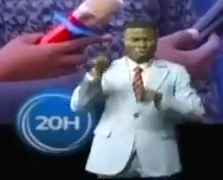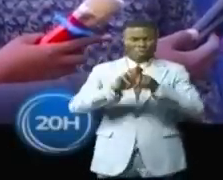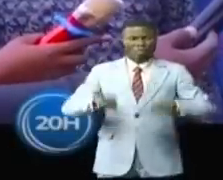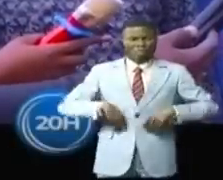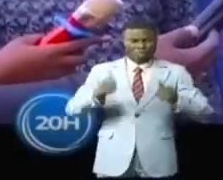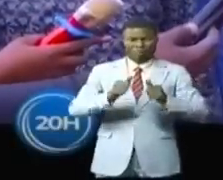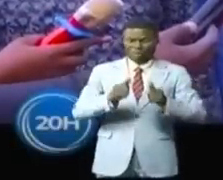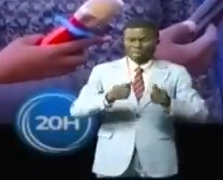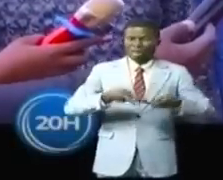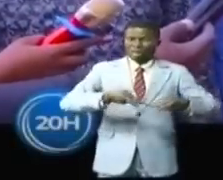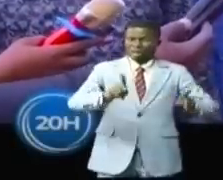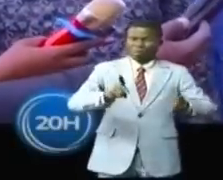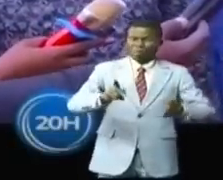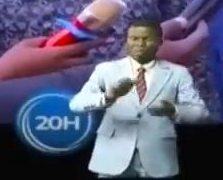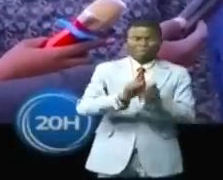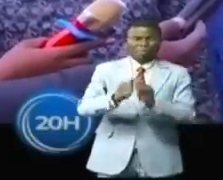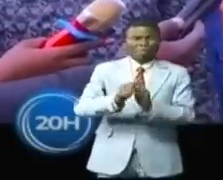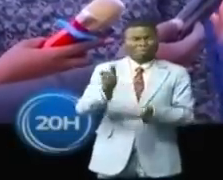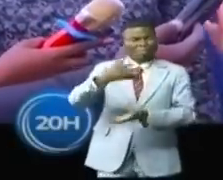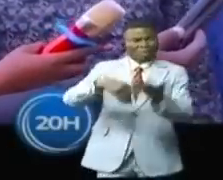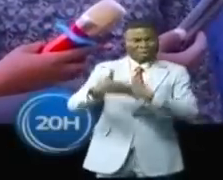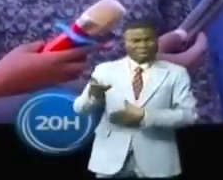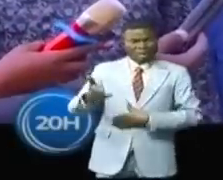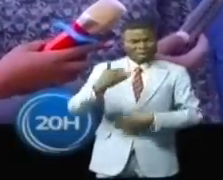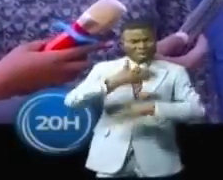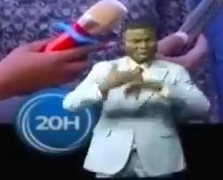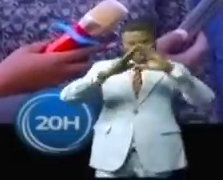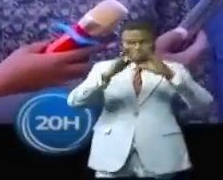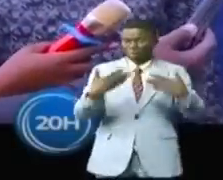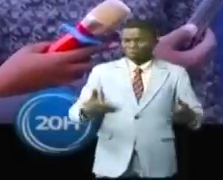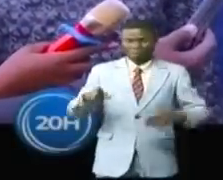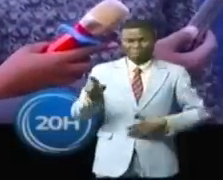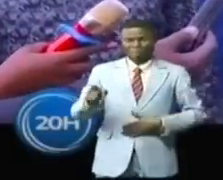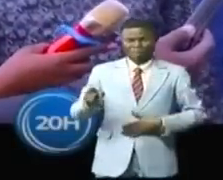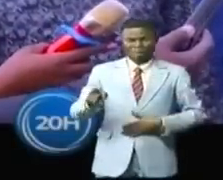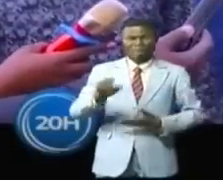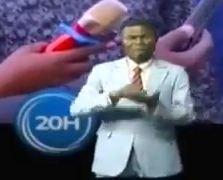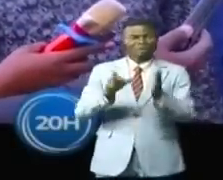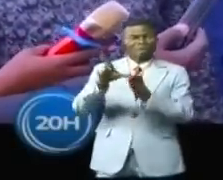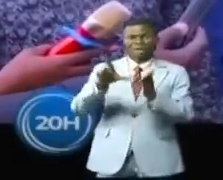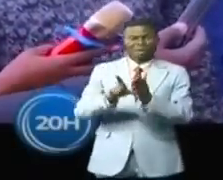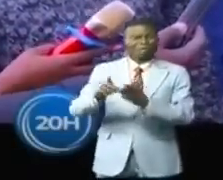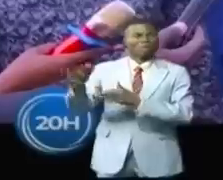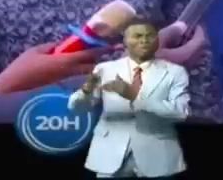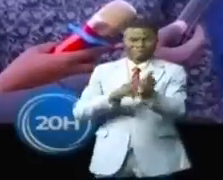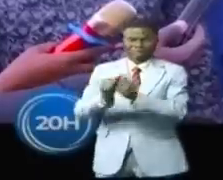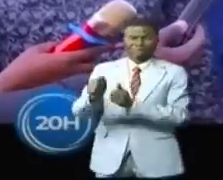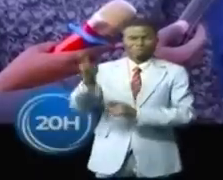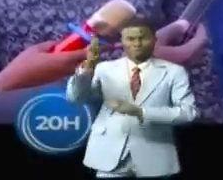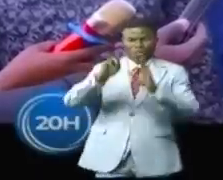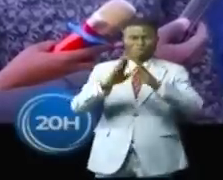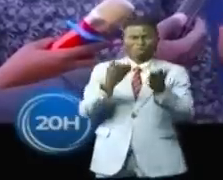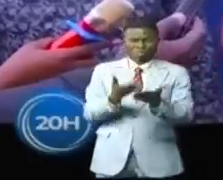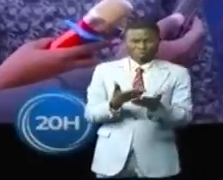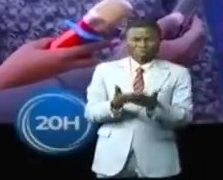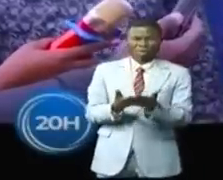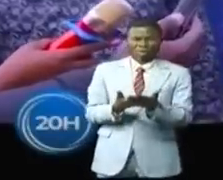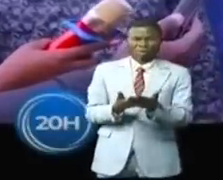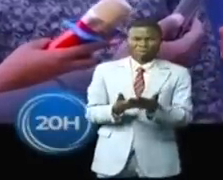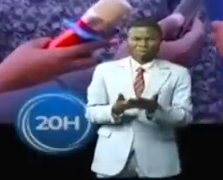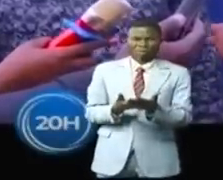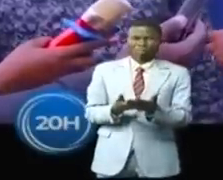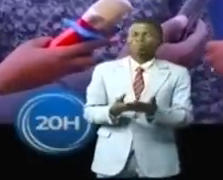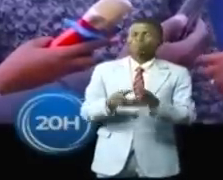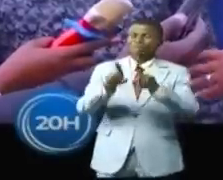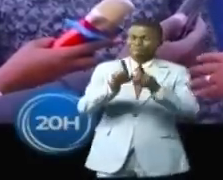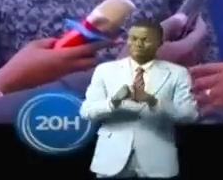faire tous ces inciviques avec des lotissements pirates, ben ça sera fini. Nous allons proposer à son aisance, monsieur le Premier ministre,